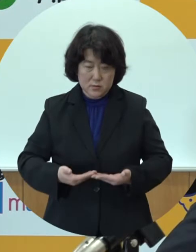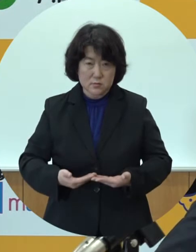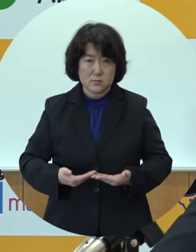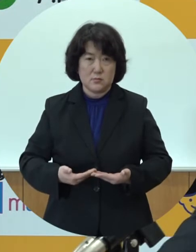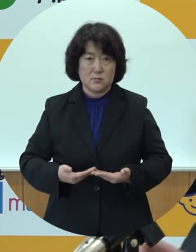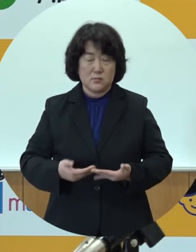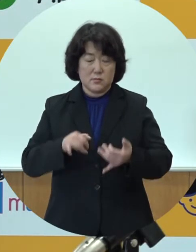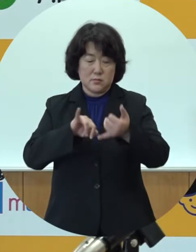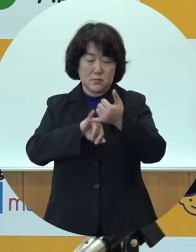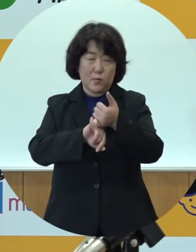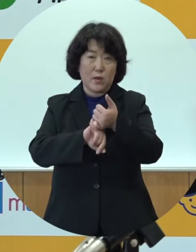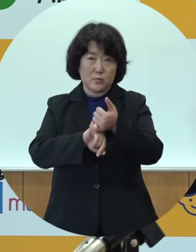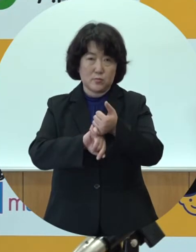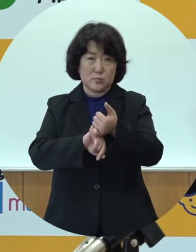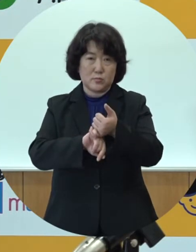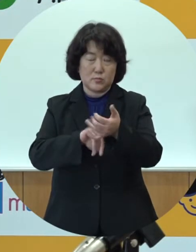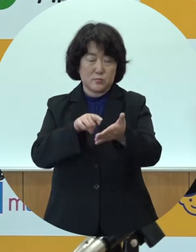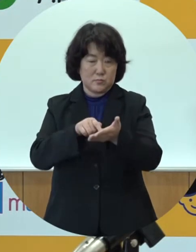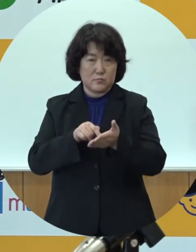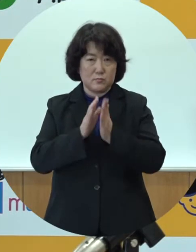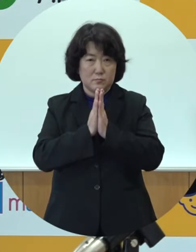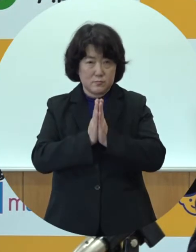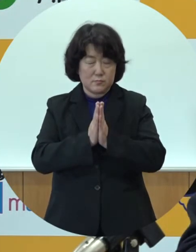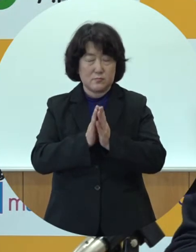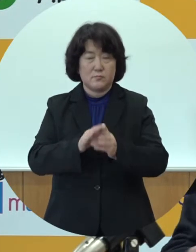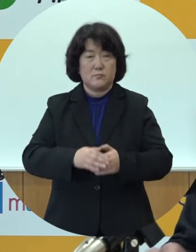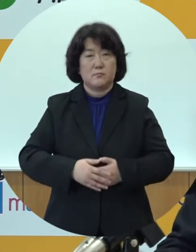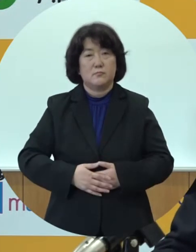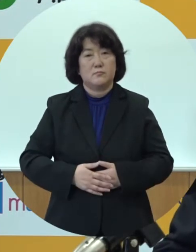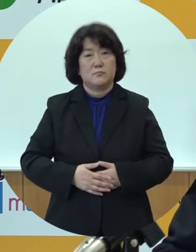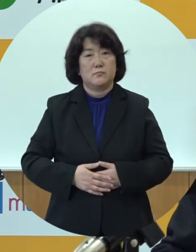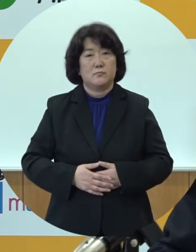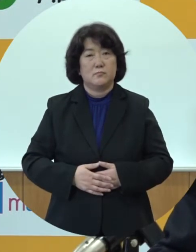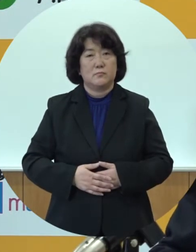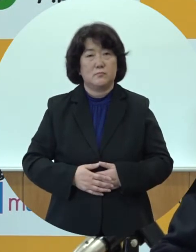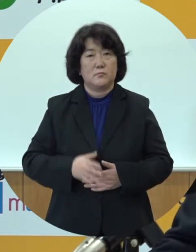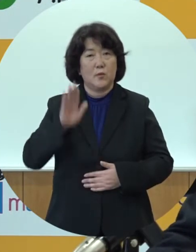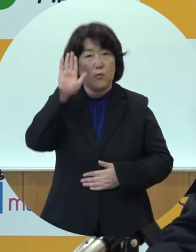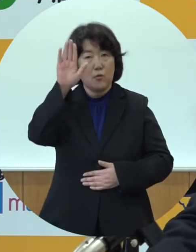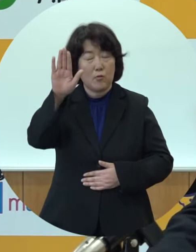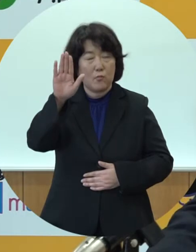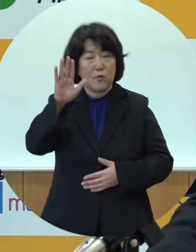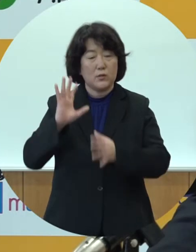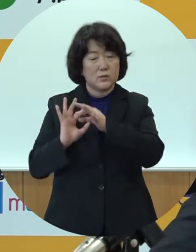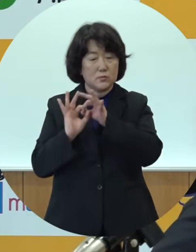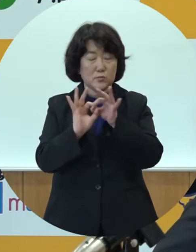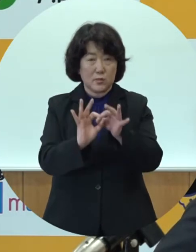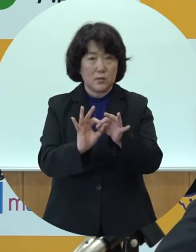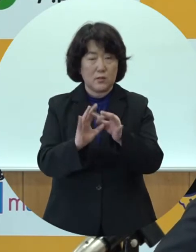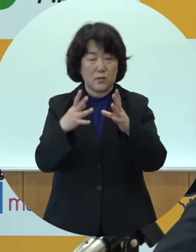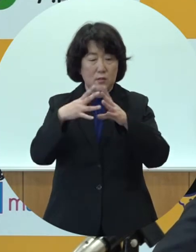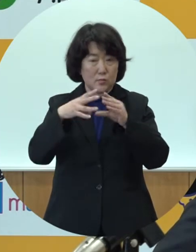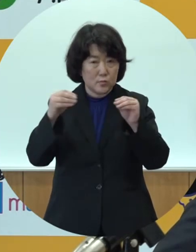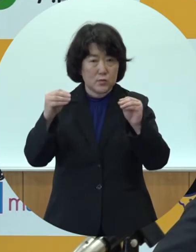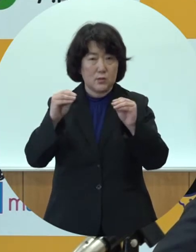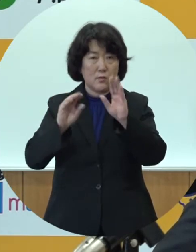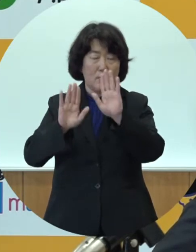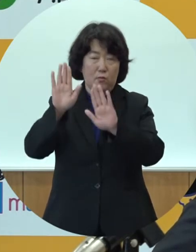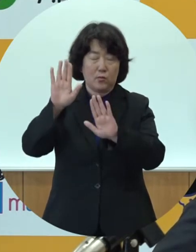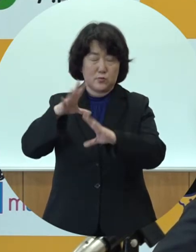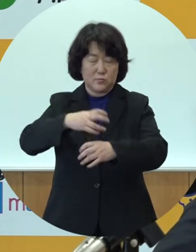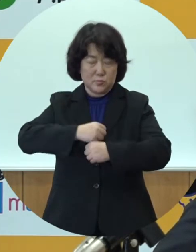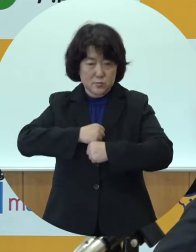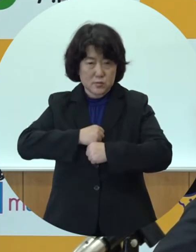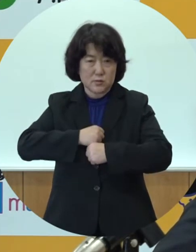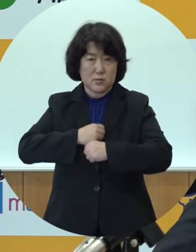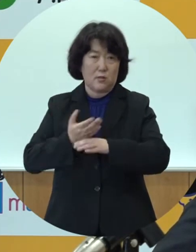ご予約をいただければと思ってございます。今後も引き続き国の動向に注視を